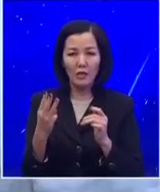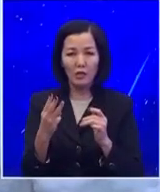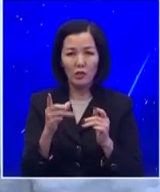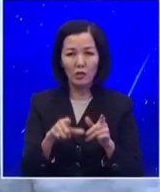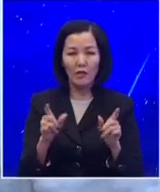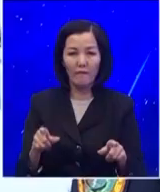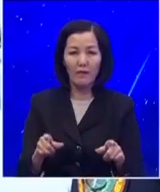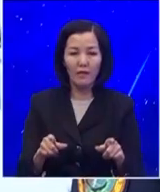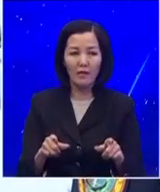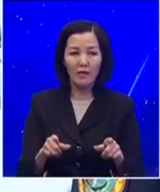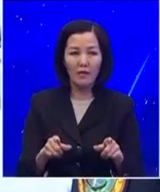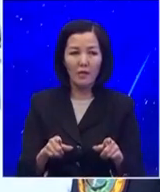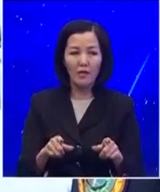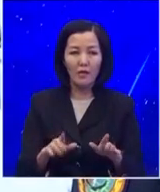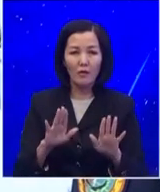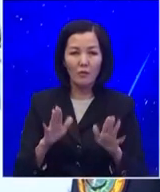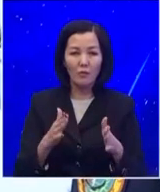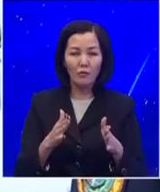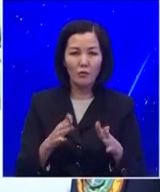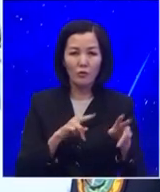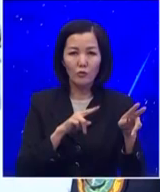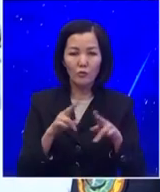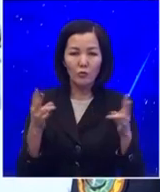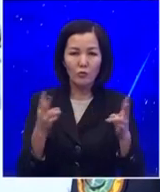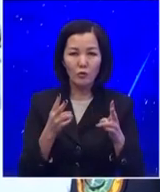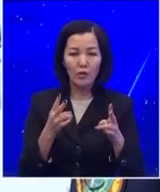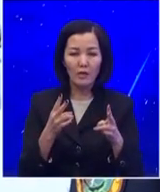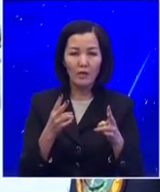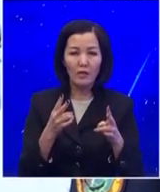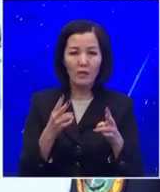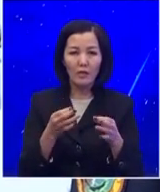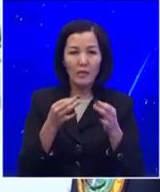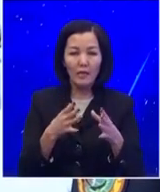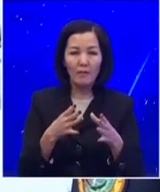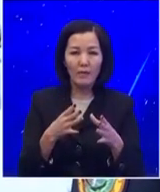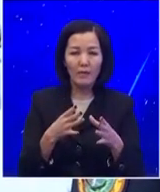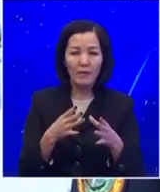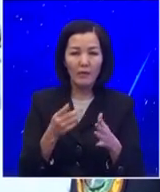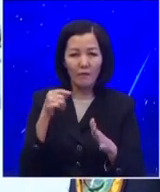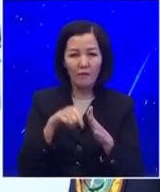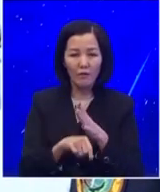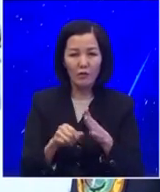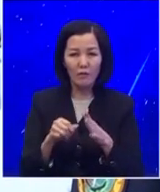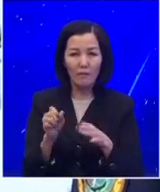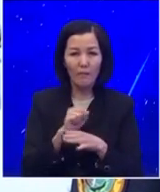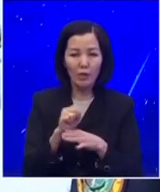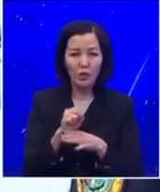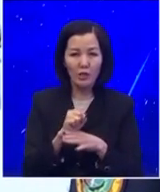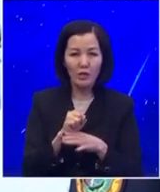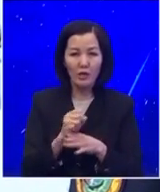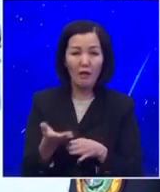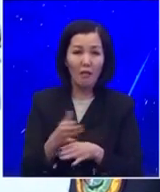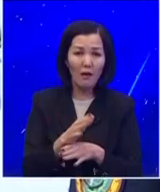человека. Пункта при ухудшении погодных условий нужно проследить обязательно за наличием элементарных вещей, которые должны быть в машине. Это наличие